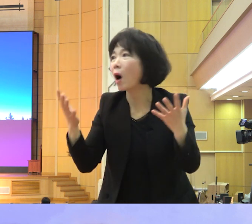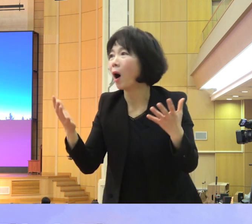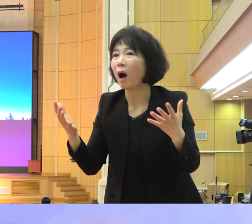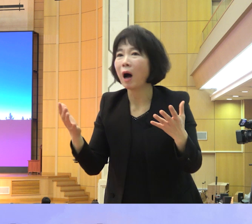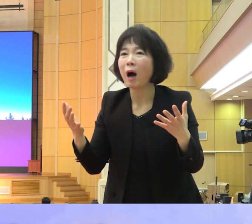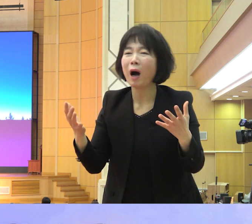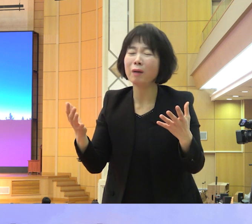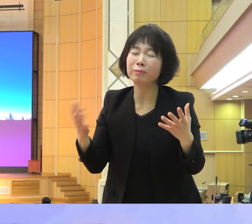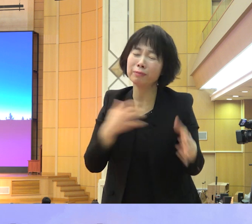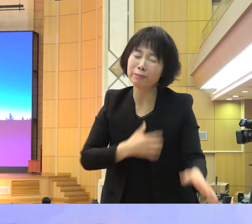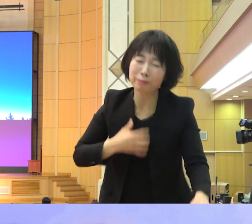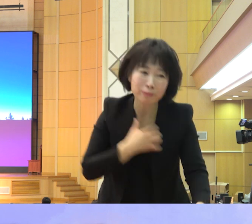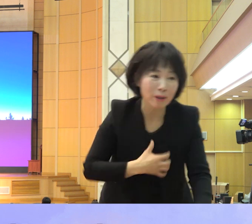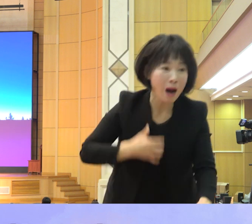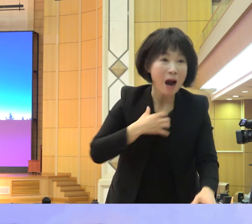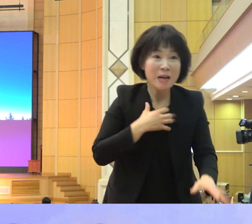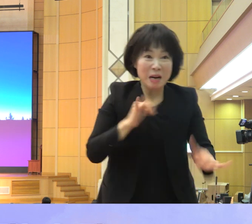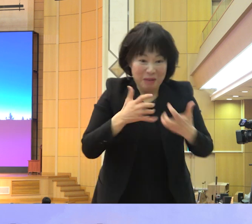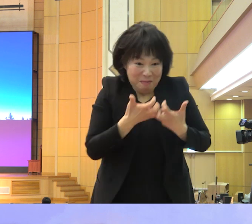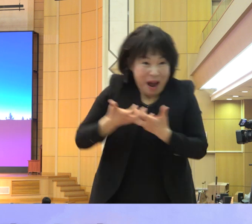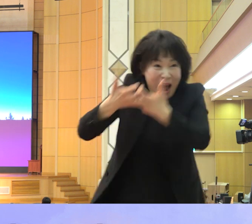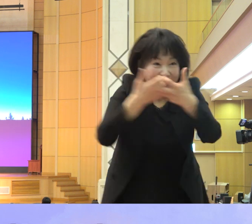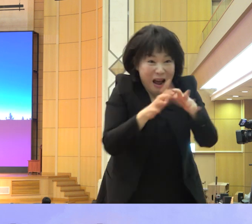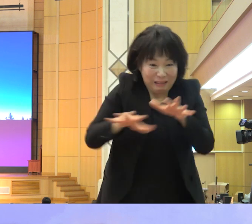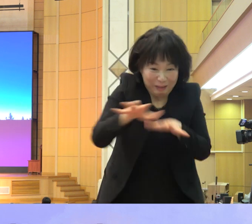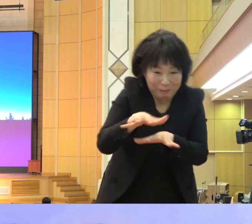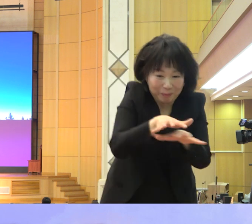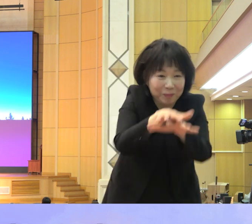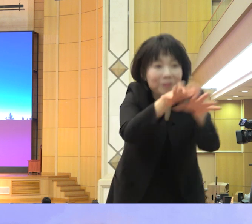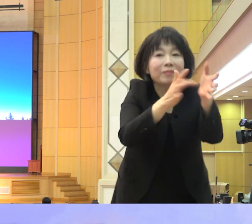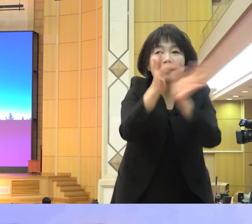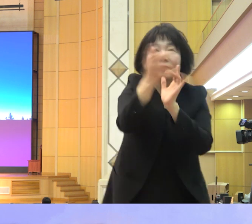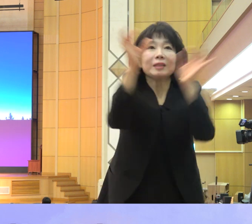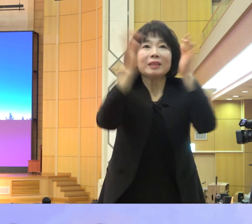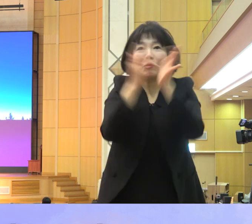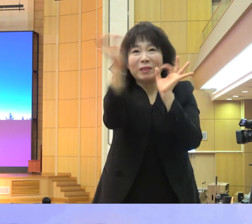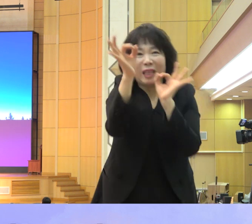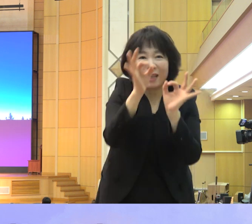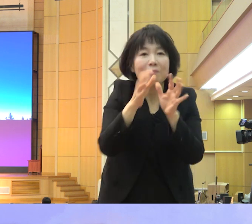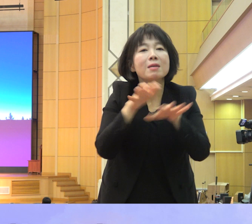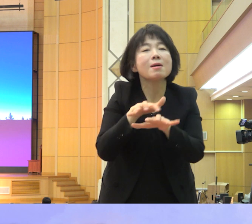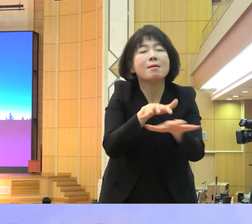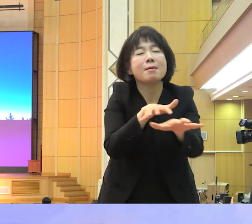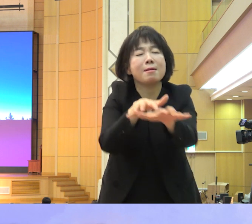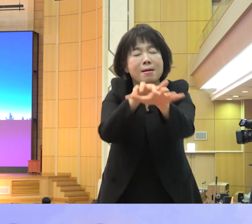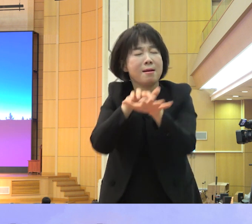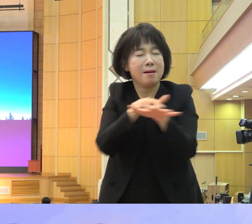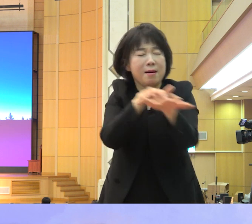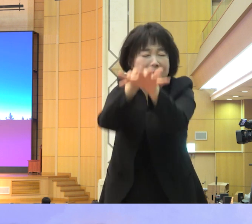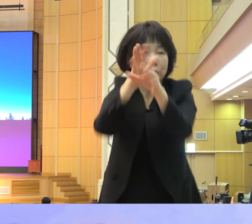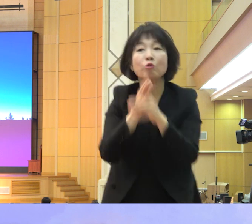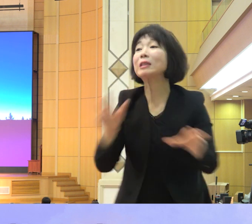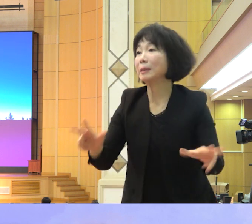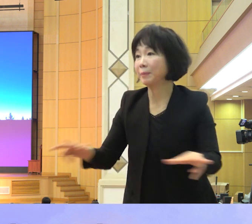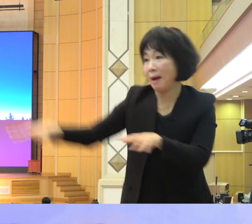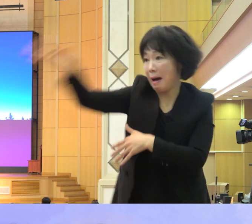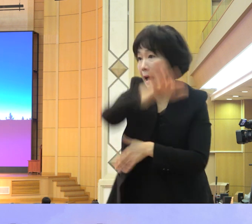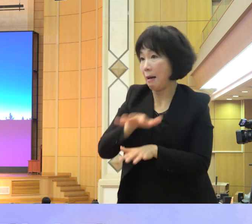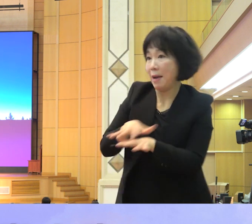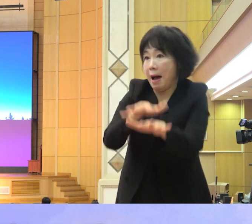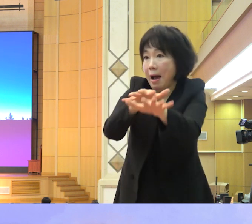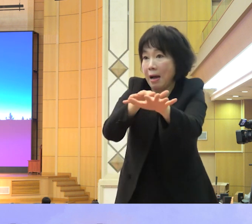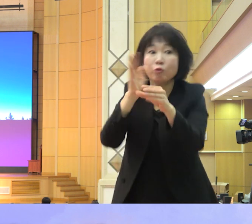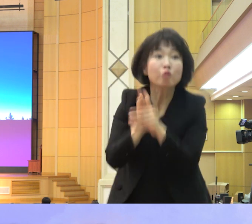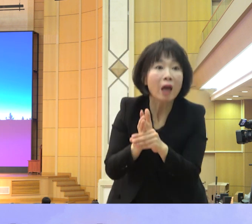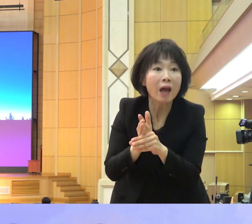사람들이 막 서로 앞다툴 정도로 예수님을 막 무리지어서 따라가고 있는 것입니다. 그